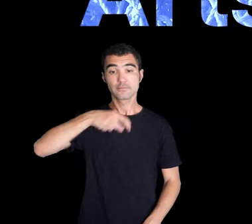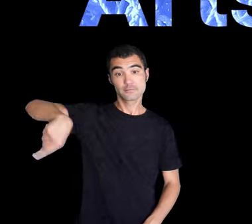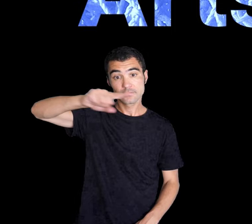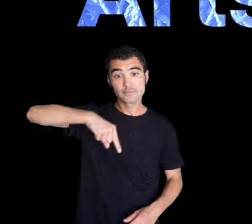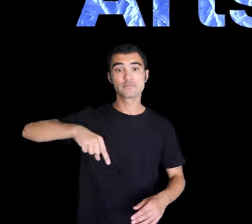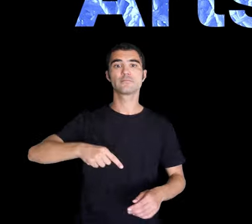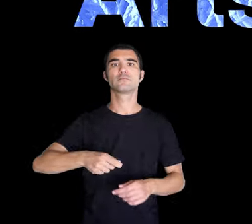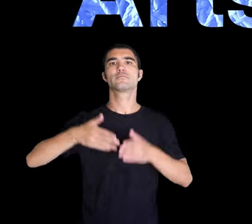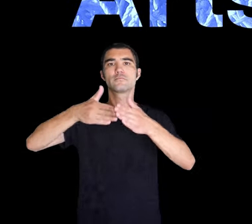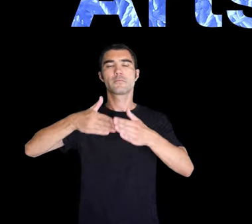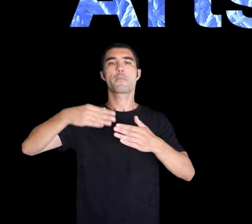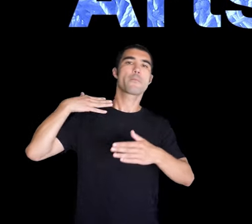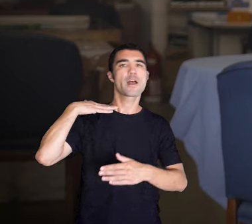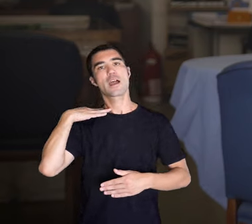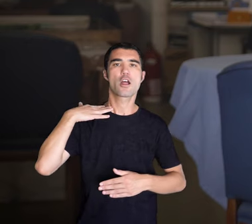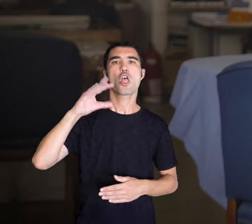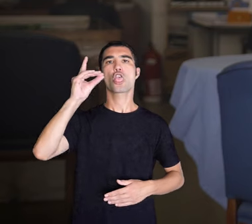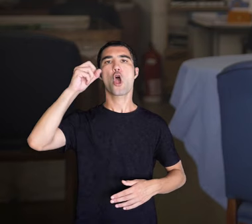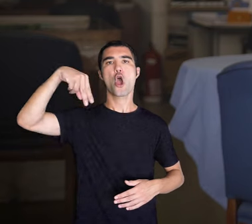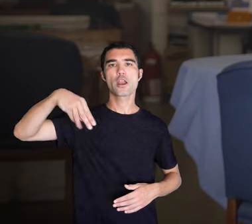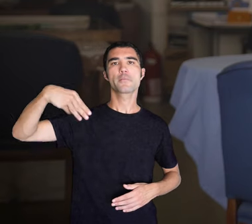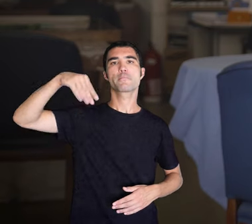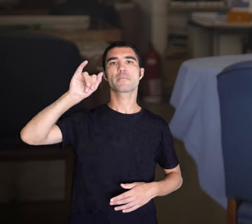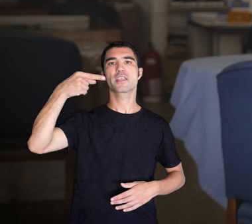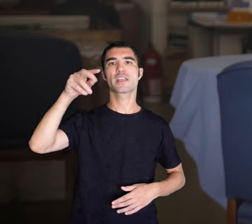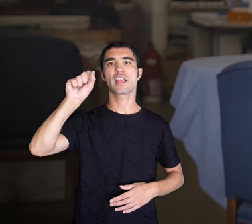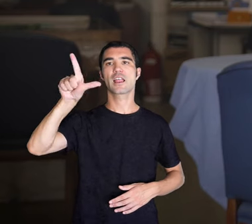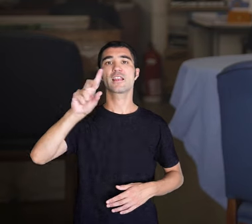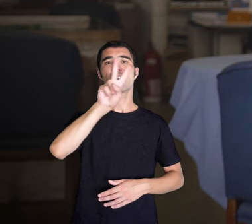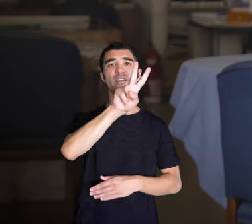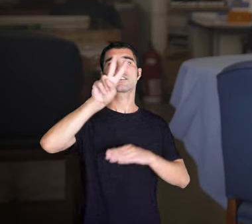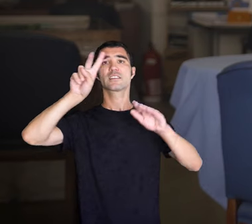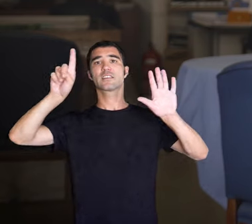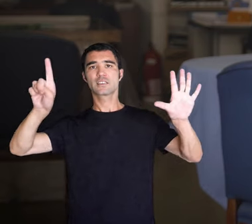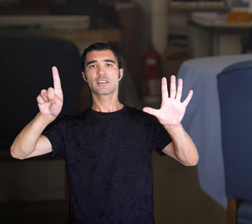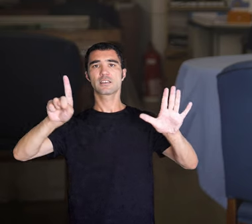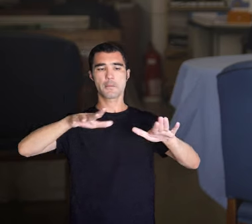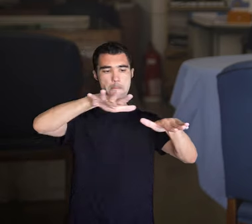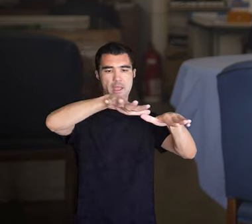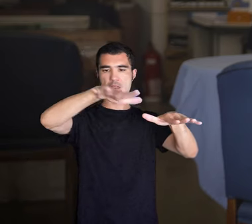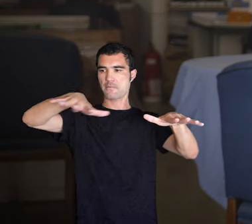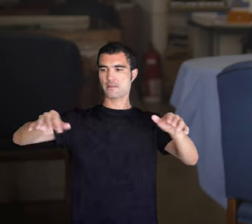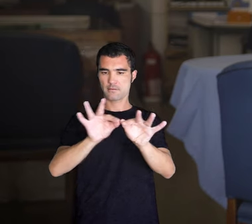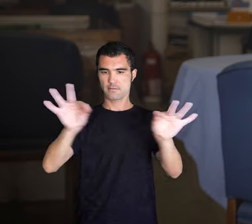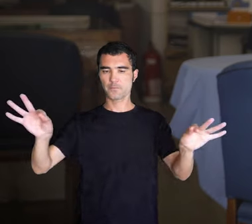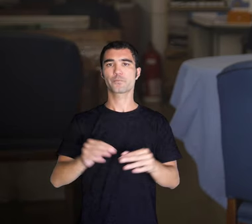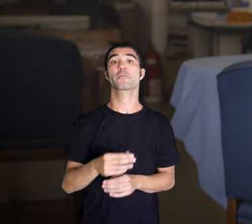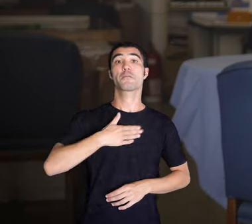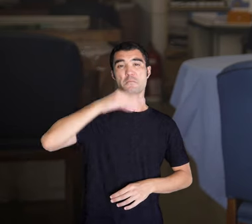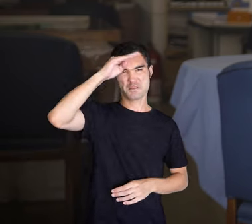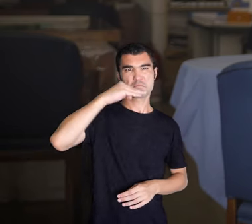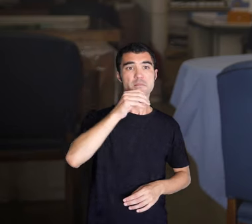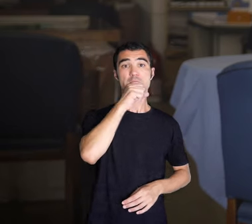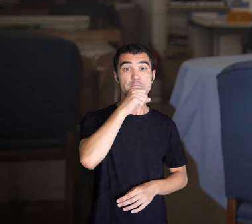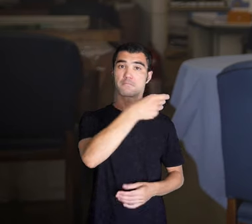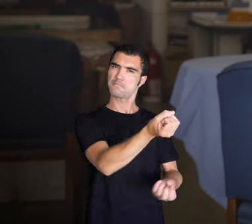El meu periodista tenia un bot d'unes, que li deien el Miguel, era un bot de 26 pans, i mon pare i el meu periodista deien